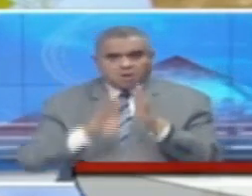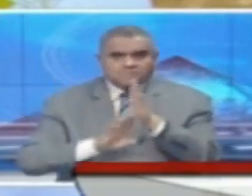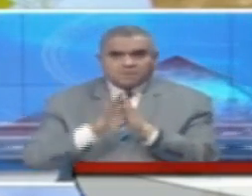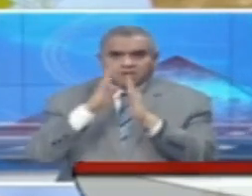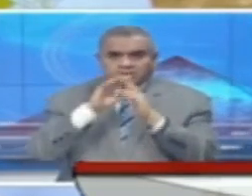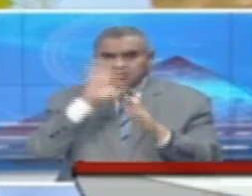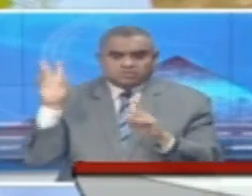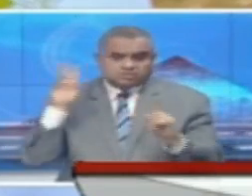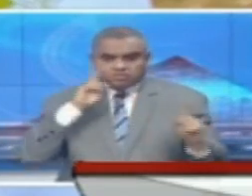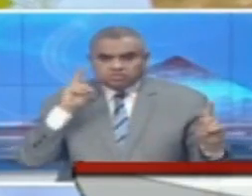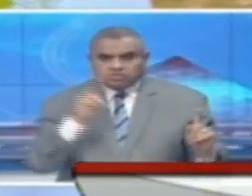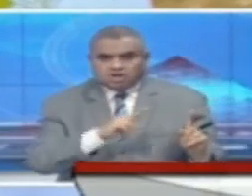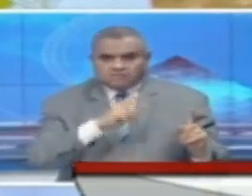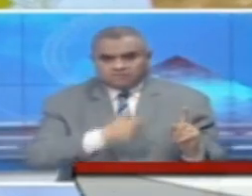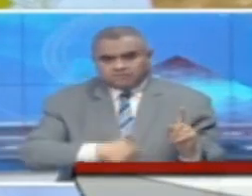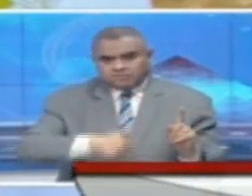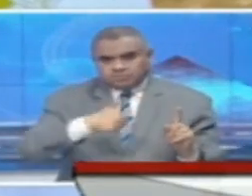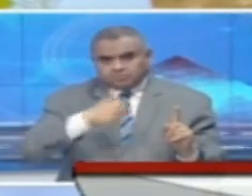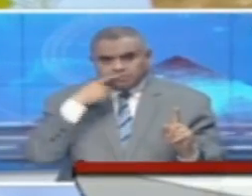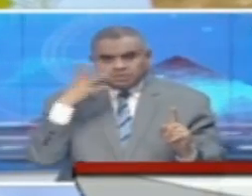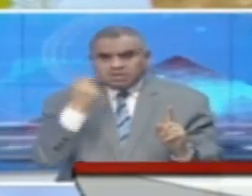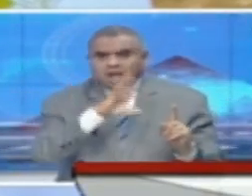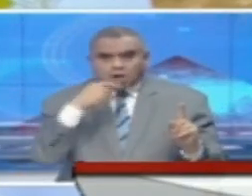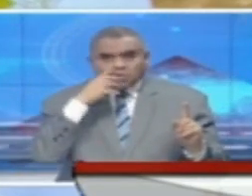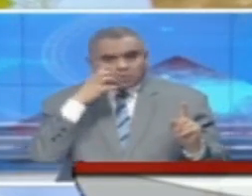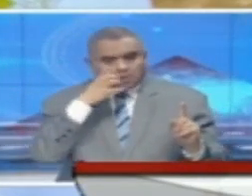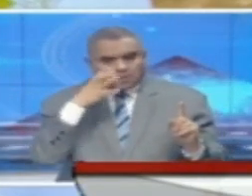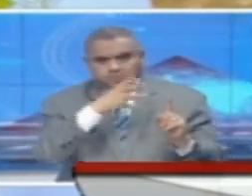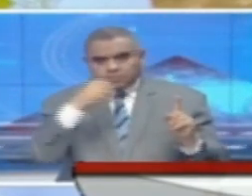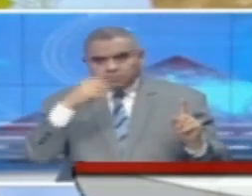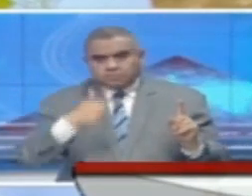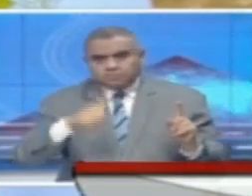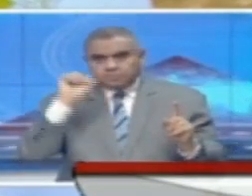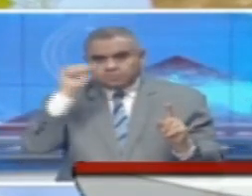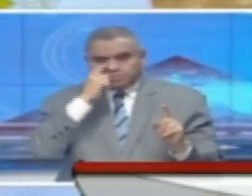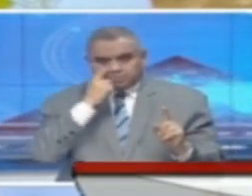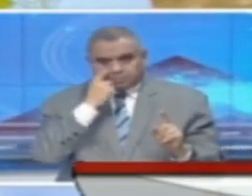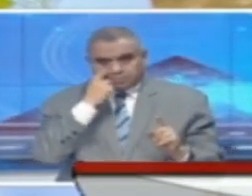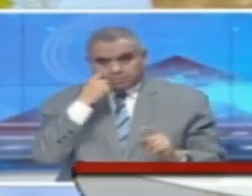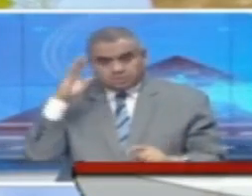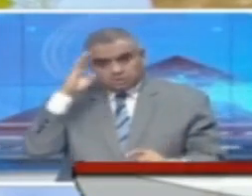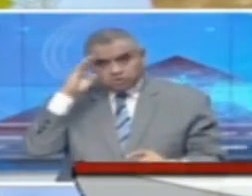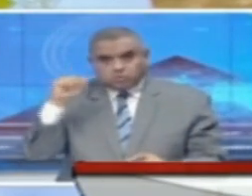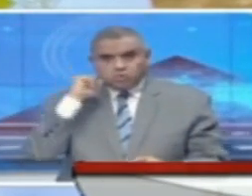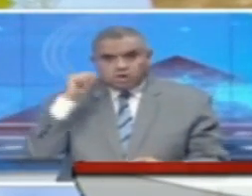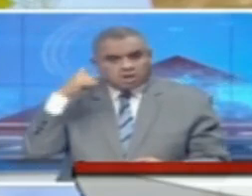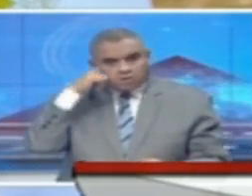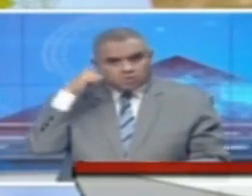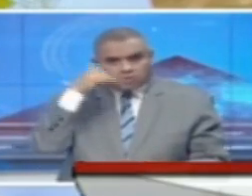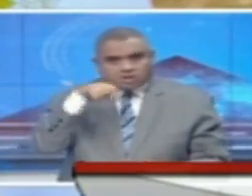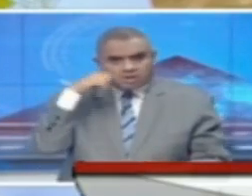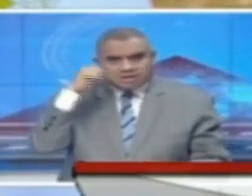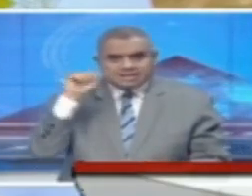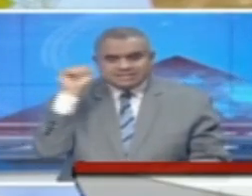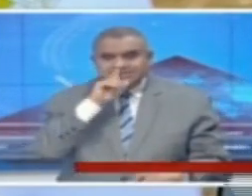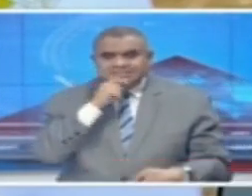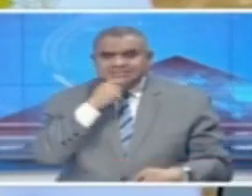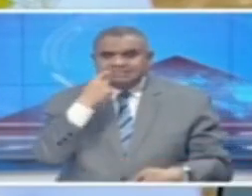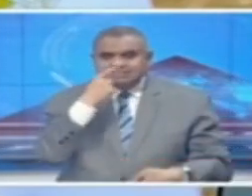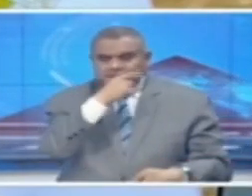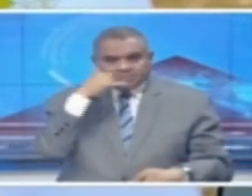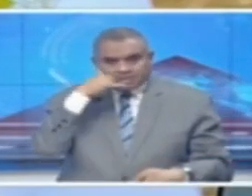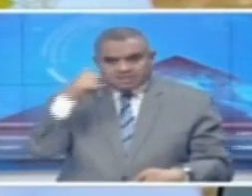اللي حوالينا عايزة تاخد النموذج المصري كنموذج محتدم. شكرا جزيلا دكتور سمير راغب رئيس المؤسسة العربية